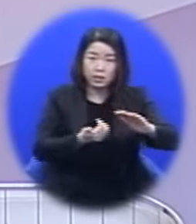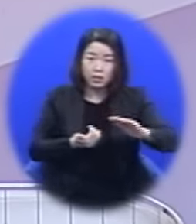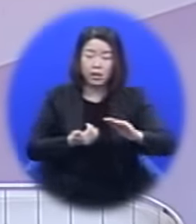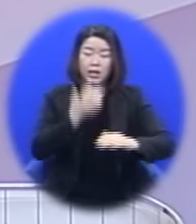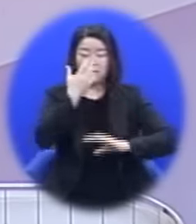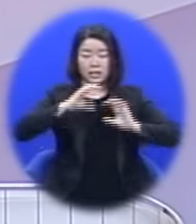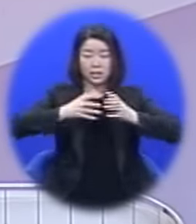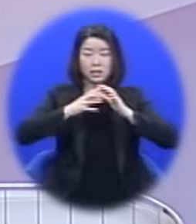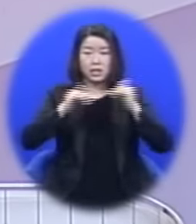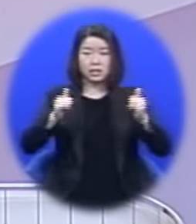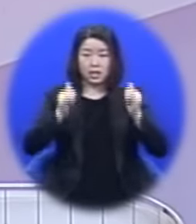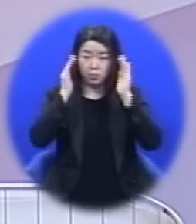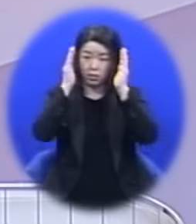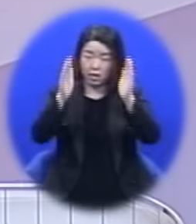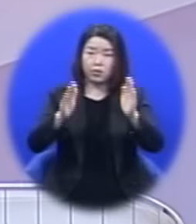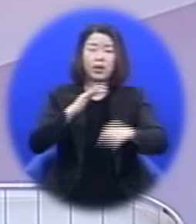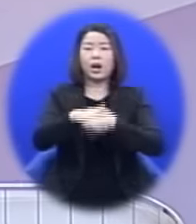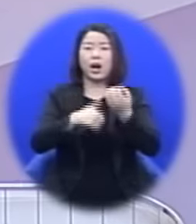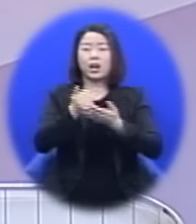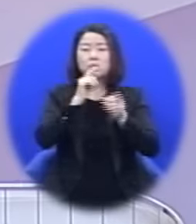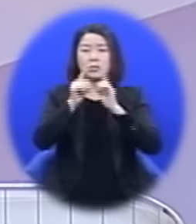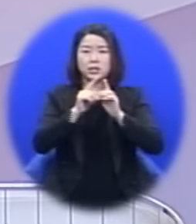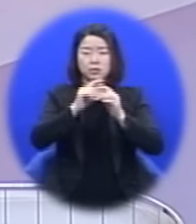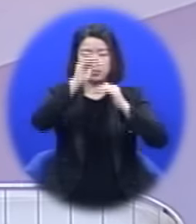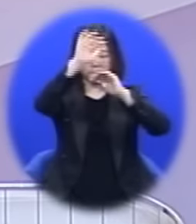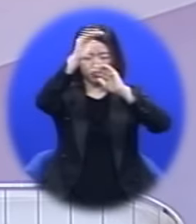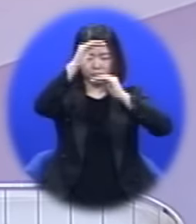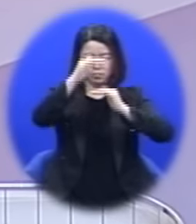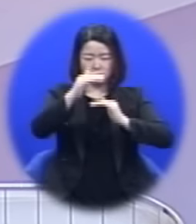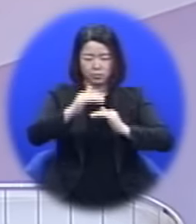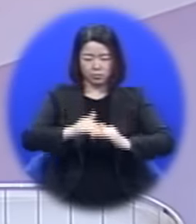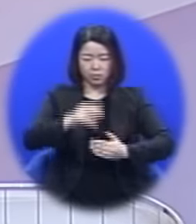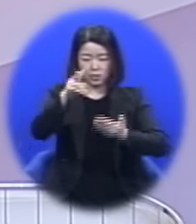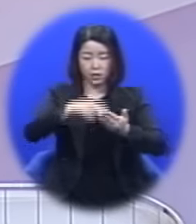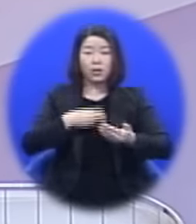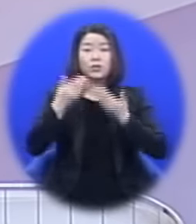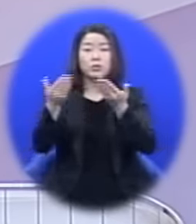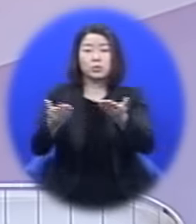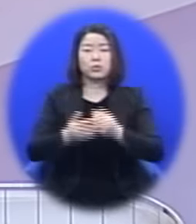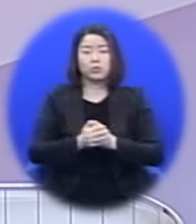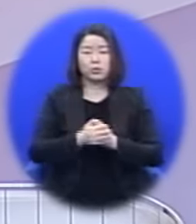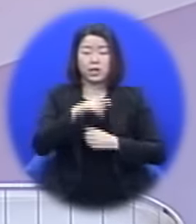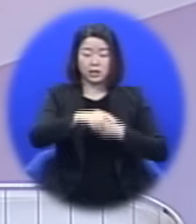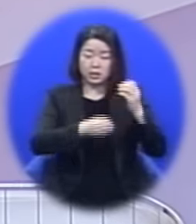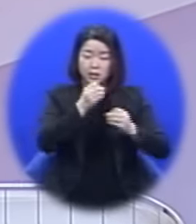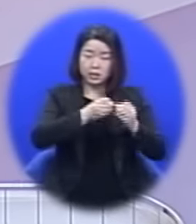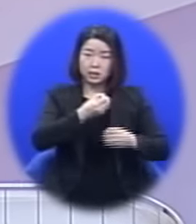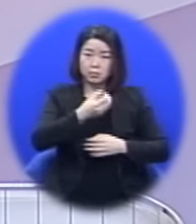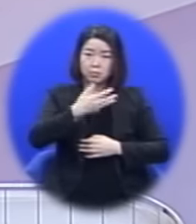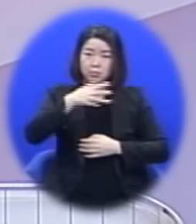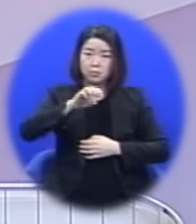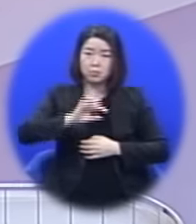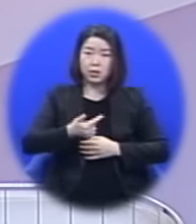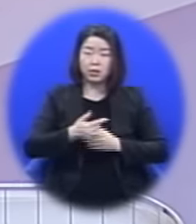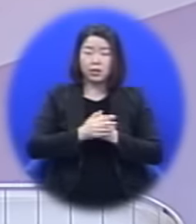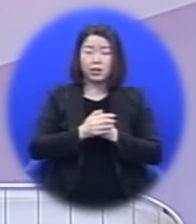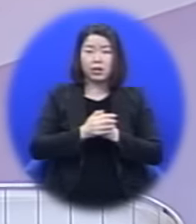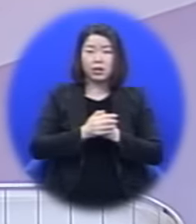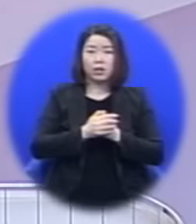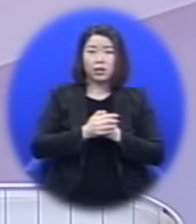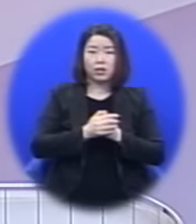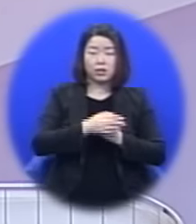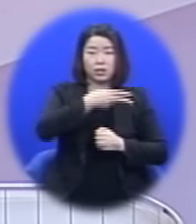향하여 하나님의 말씀을 다시 쭉 정리해 줍니다. 그런데 그 시편 신명기